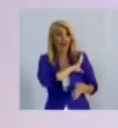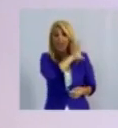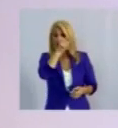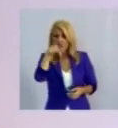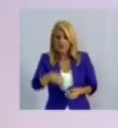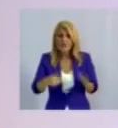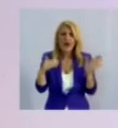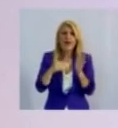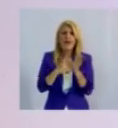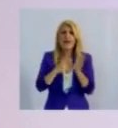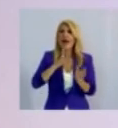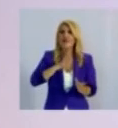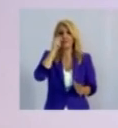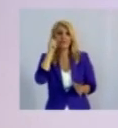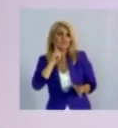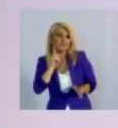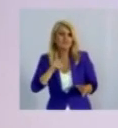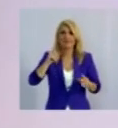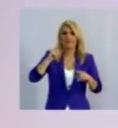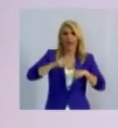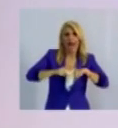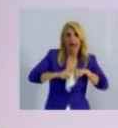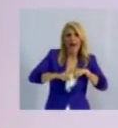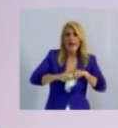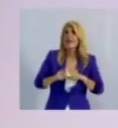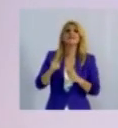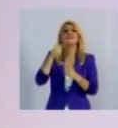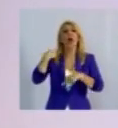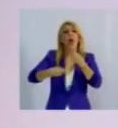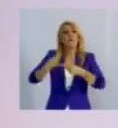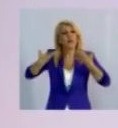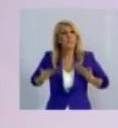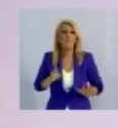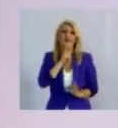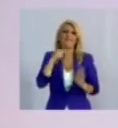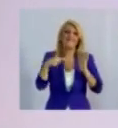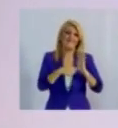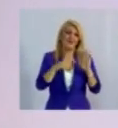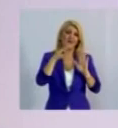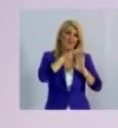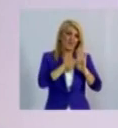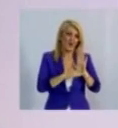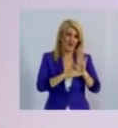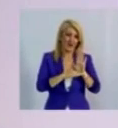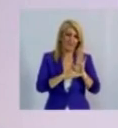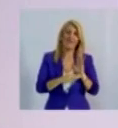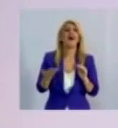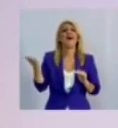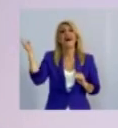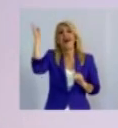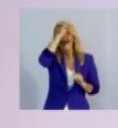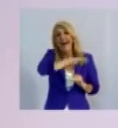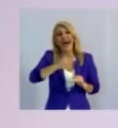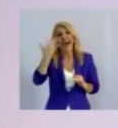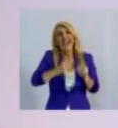μοναδική εμπειρία του Erasmus Plus. Τα χιλιάδες σχέδια που έχουν υλοποιηθεί κρύβουν από πίσω μικρές